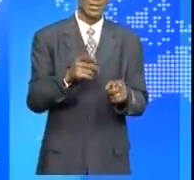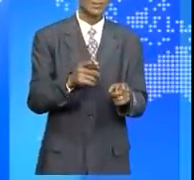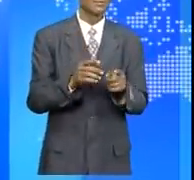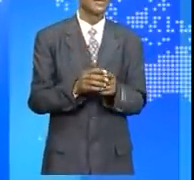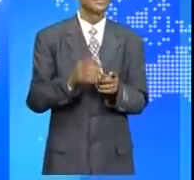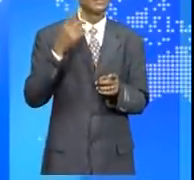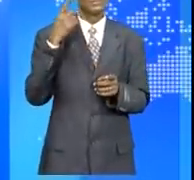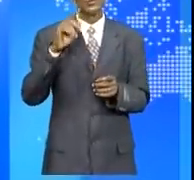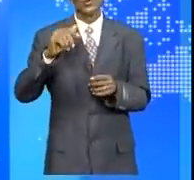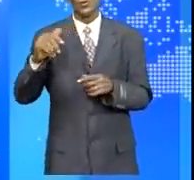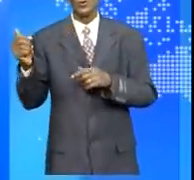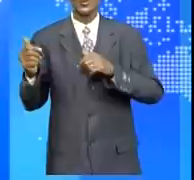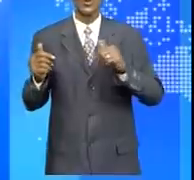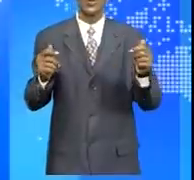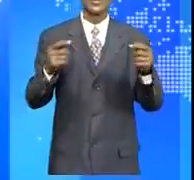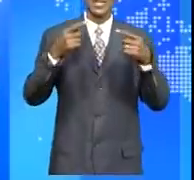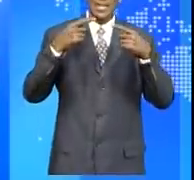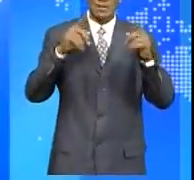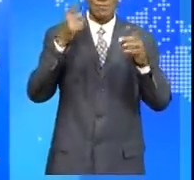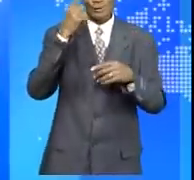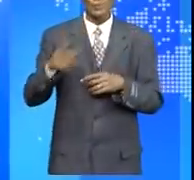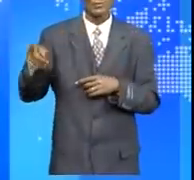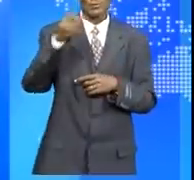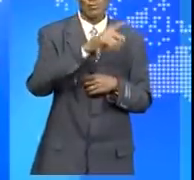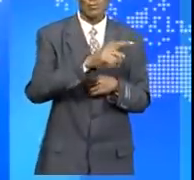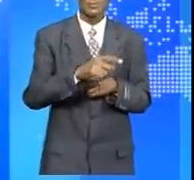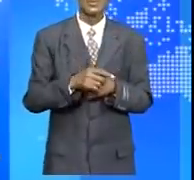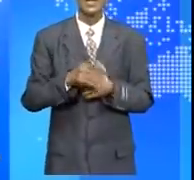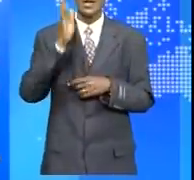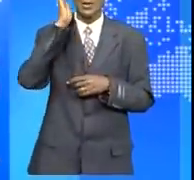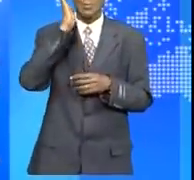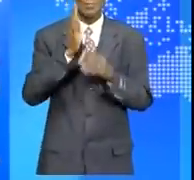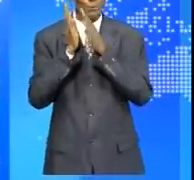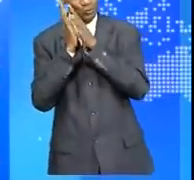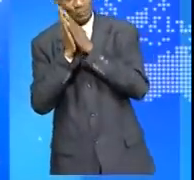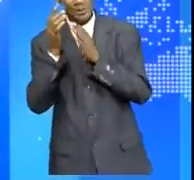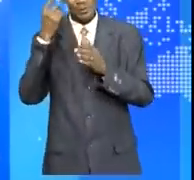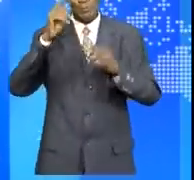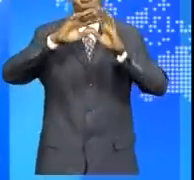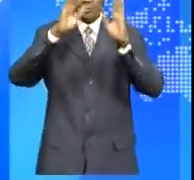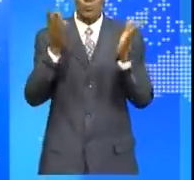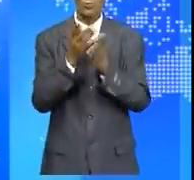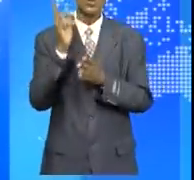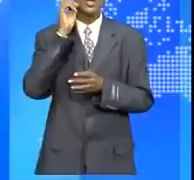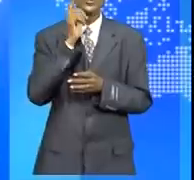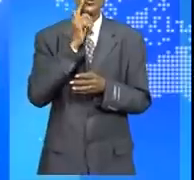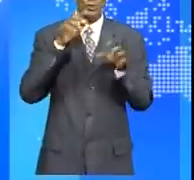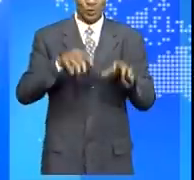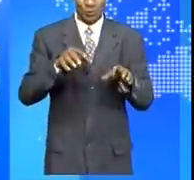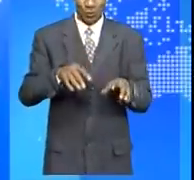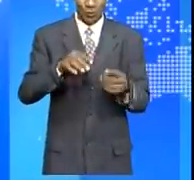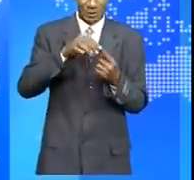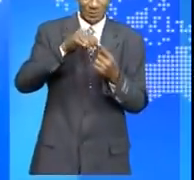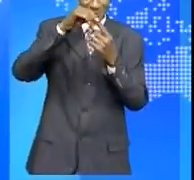Kataris Junior Luyeye, coordonné par Jacques Kabouaba. Merci à vous de nous avoir suivis et très bonne suite des programmes sur la